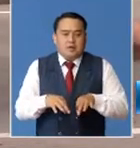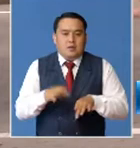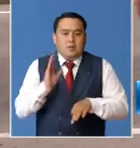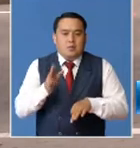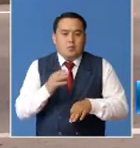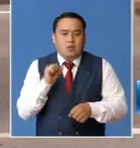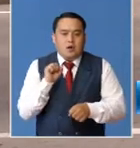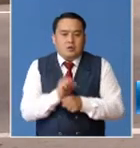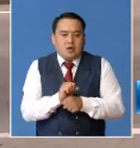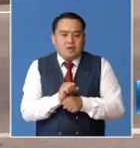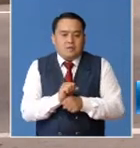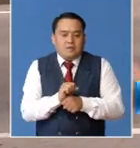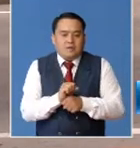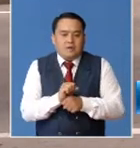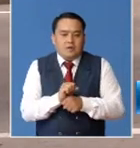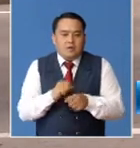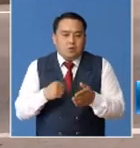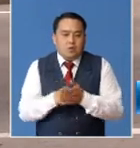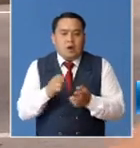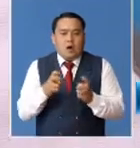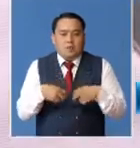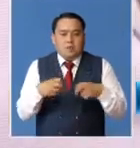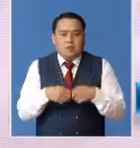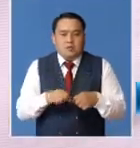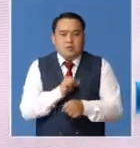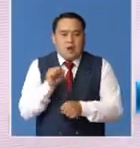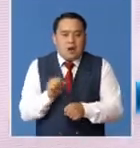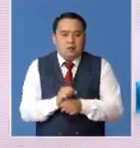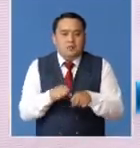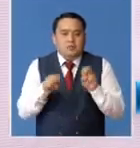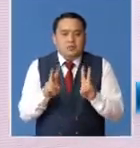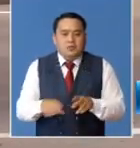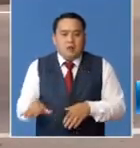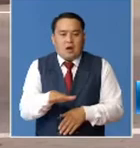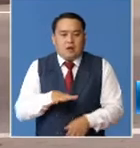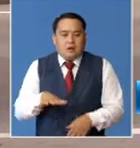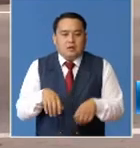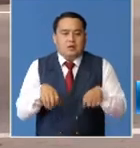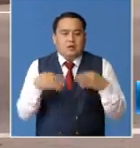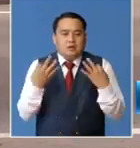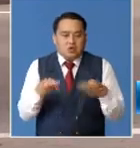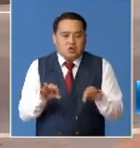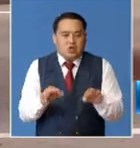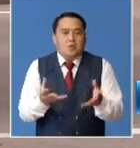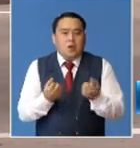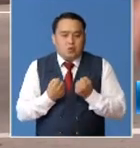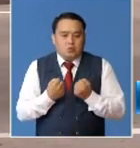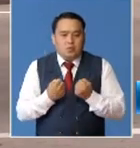будет остановлено и до выяснения обстоятельства будет стоять на спецстоянке. Спецрешение как получат,